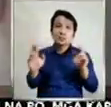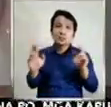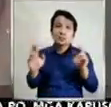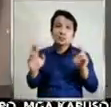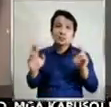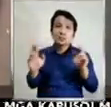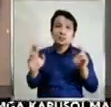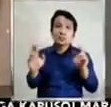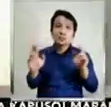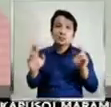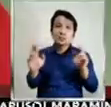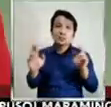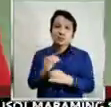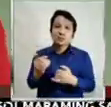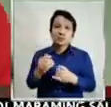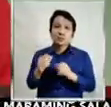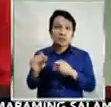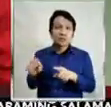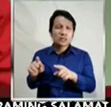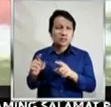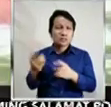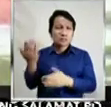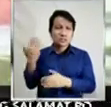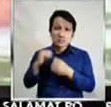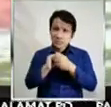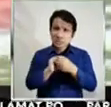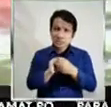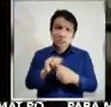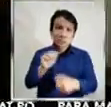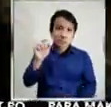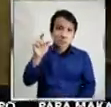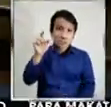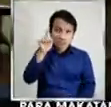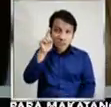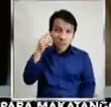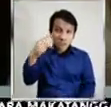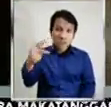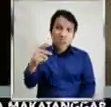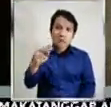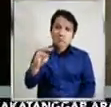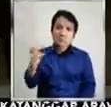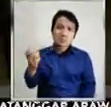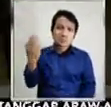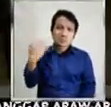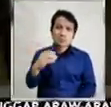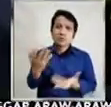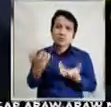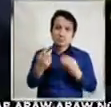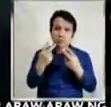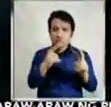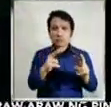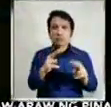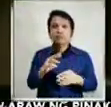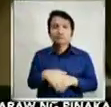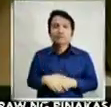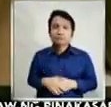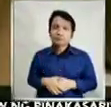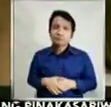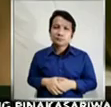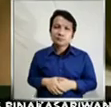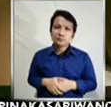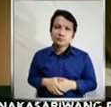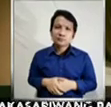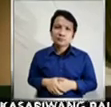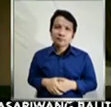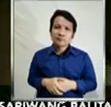at Nax Collins na Someone to Watch Over Me. Nadie sabe a donde nos llevará la vida. Por favor, no te olvides